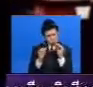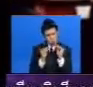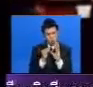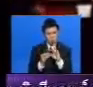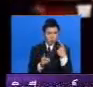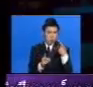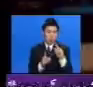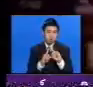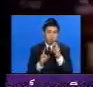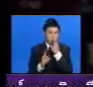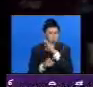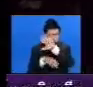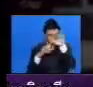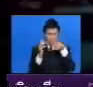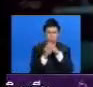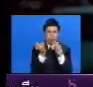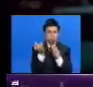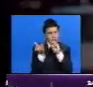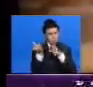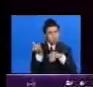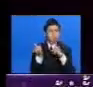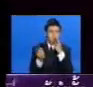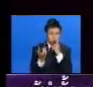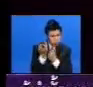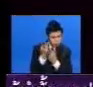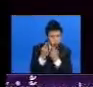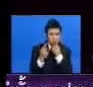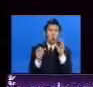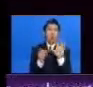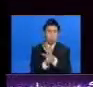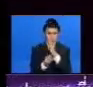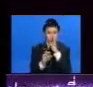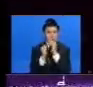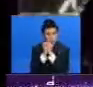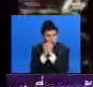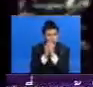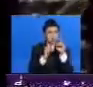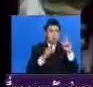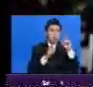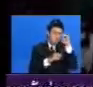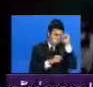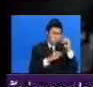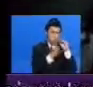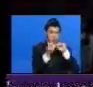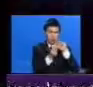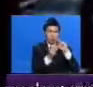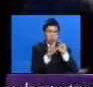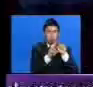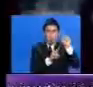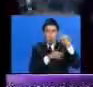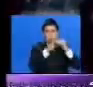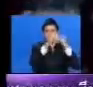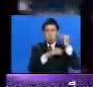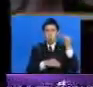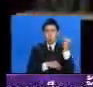คำนึงถึงผลประโยชน์โดยรวมของอาเซียนก็นับว่าคุ้มค่าเพราะจีนกับอินเดียเป็นประเทศที่เศรษฐกิจขยายตัวอย่างรวดเร็วและก